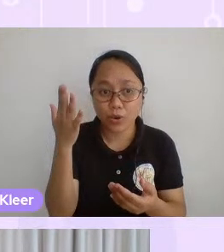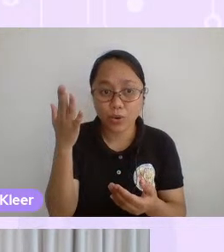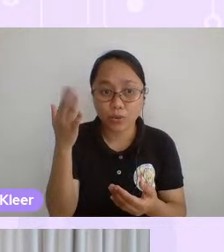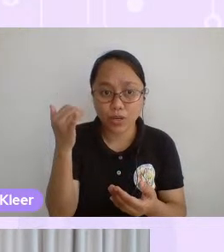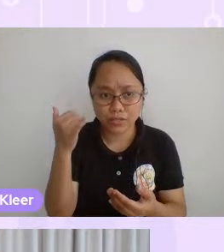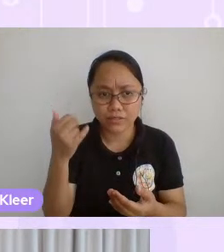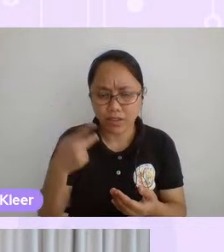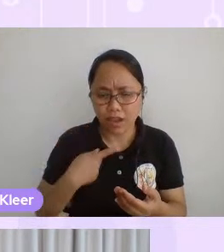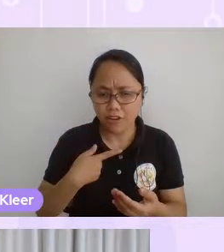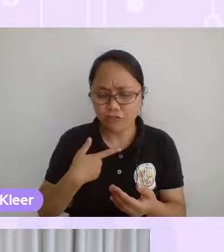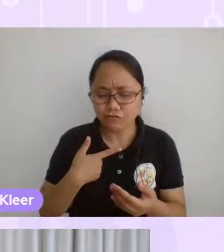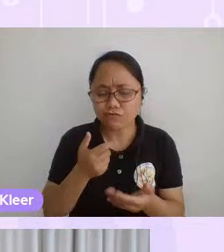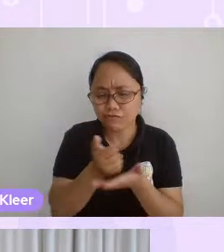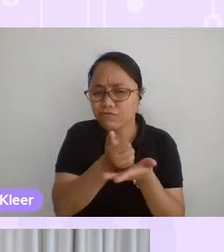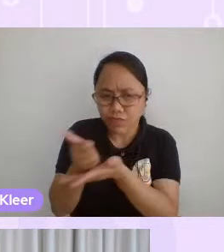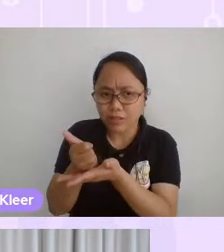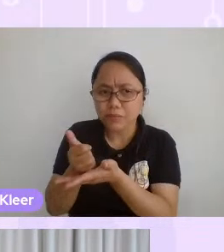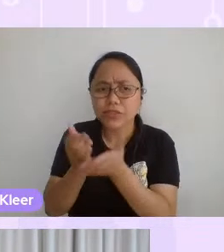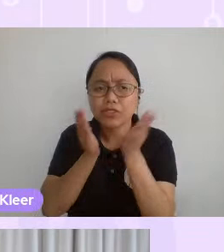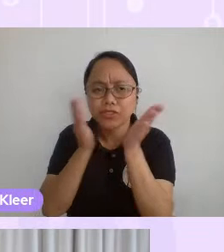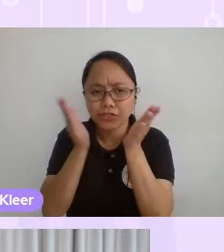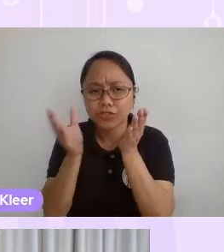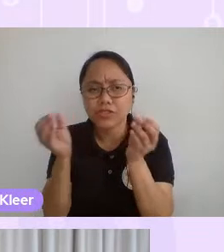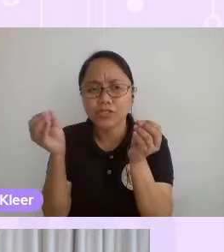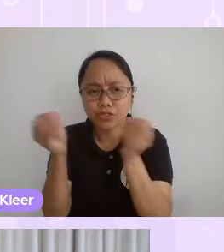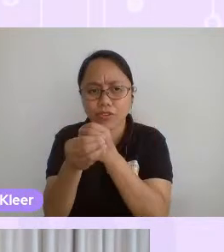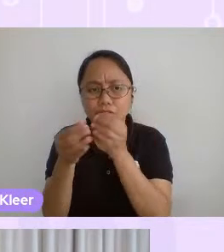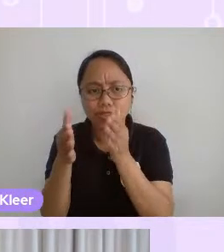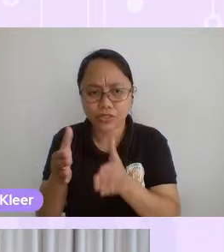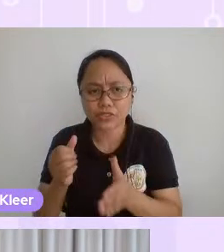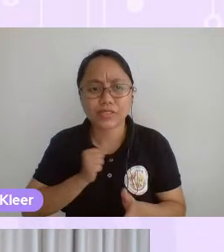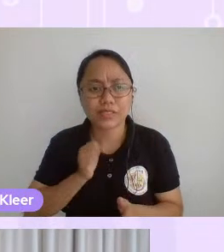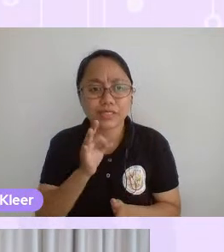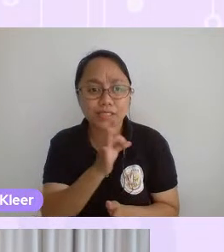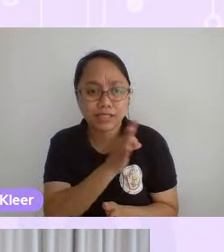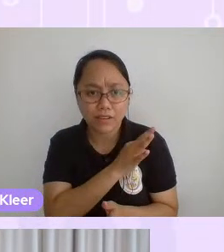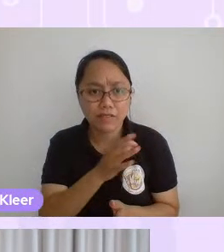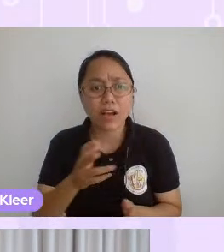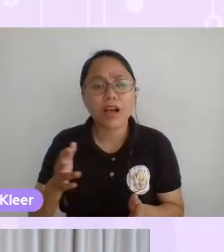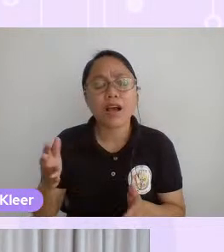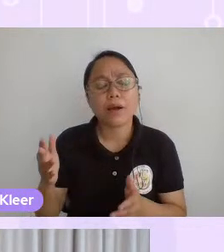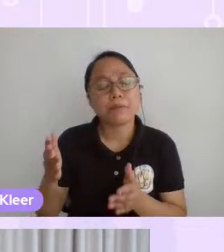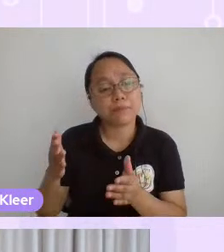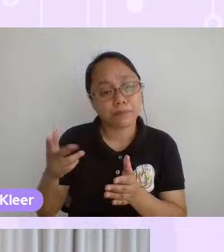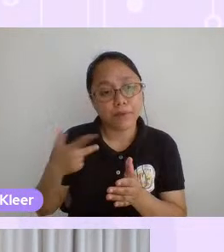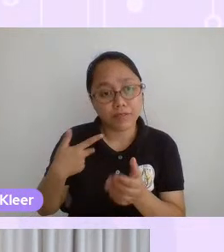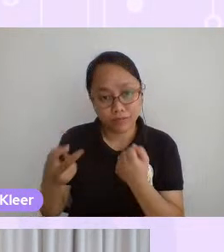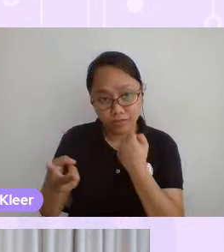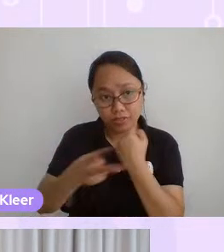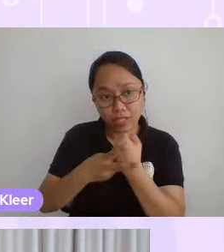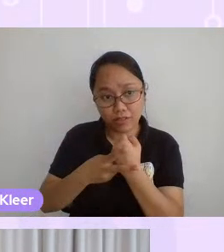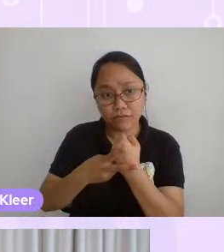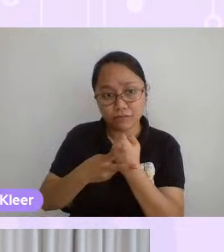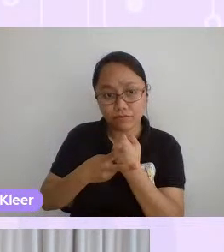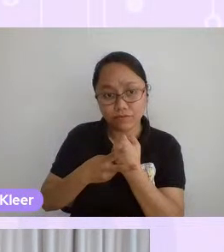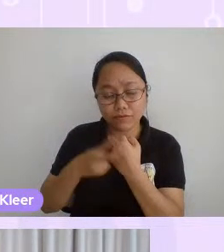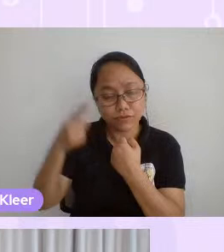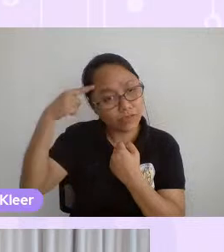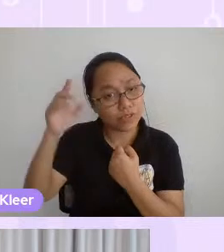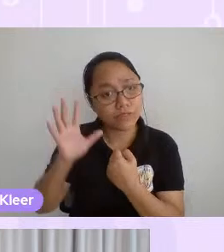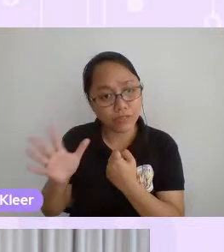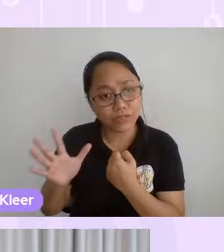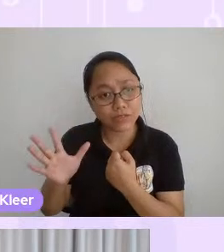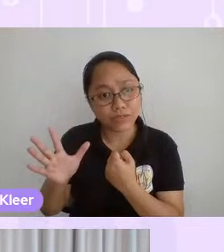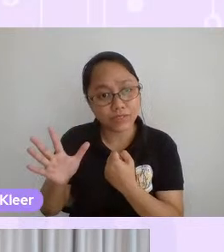service offices. Please feel free to visit our PESOS para kayo po ay mabigyan ng informasyon, hindi lamang